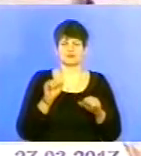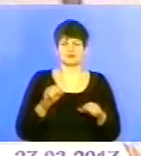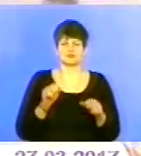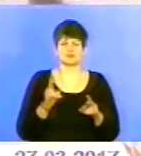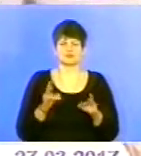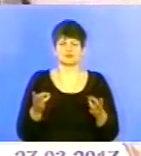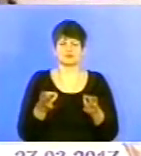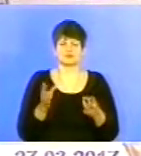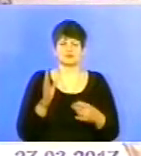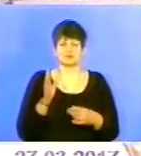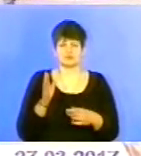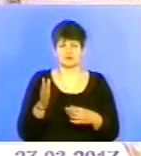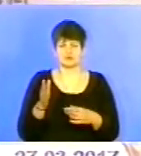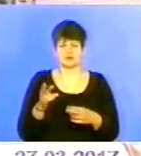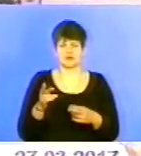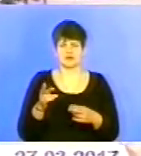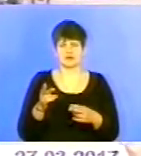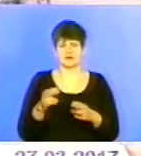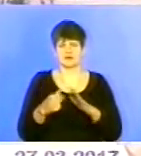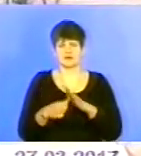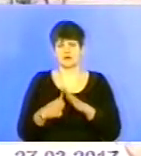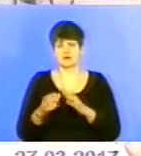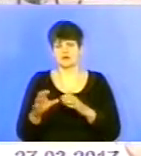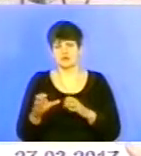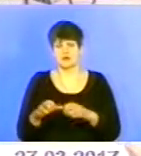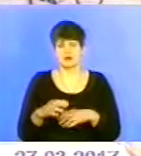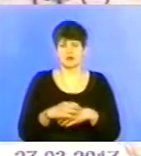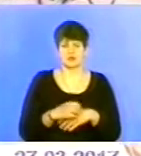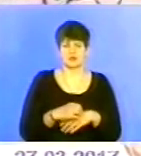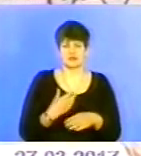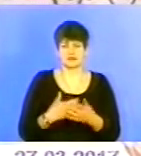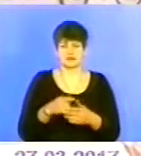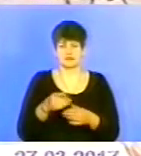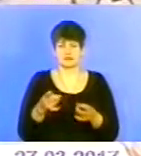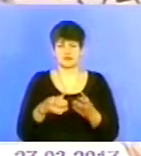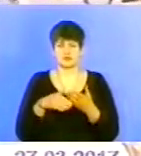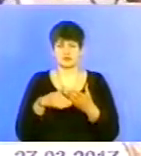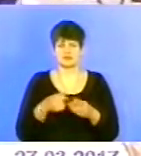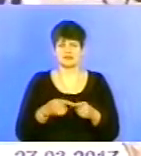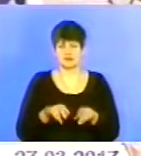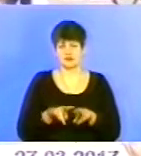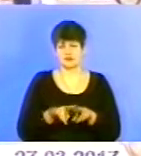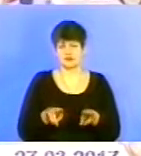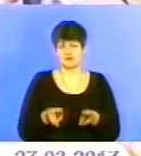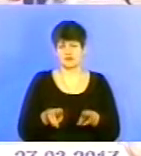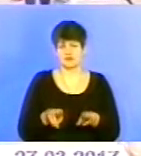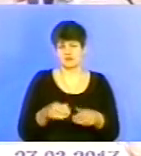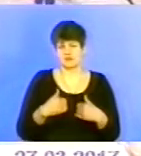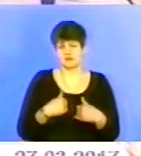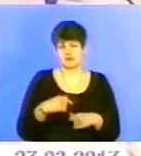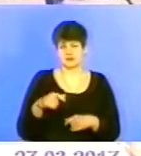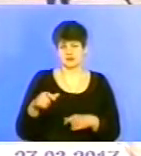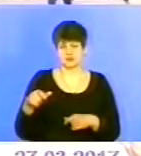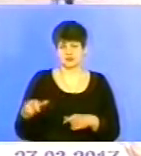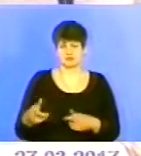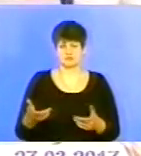потрібно буде. І безпритульні собаки, це чи коти, чи цей, то треба їм допомагати, бо це такі самі істоти, як і ми, як і